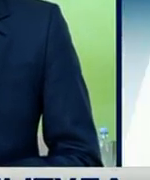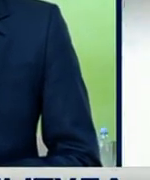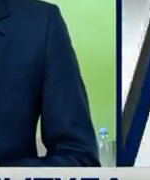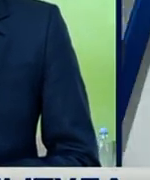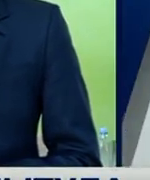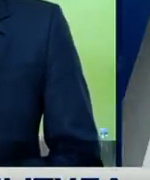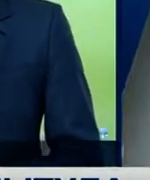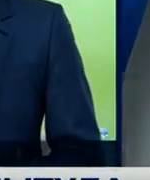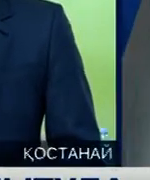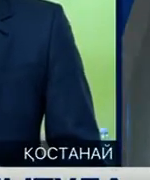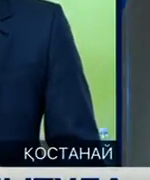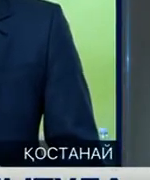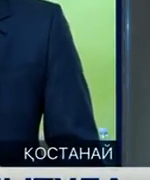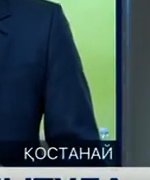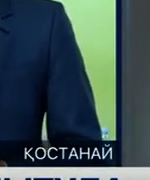қалай?